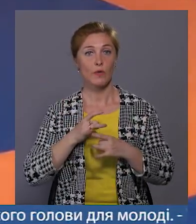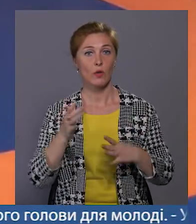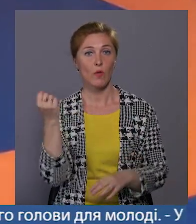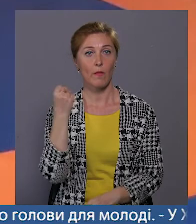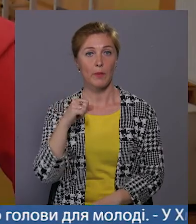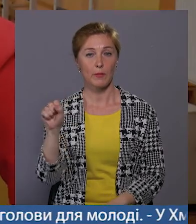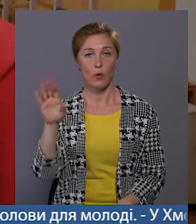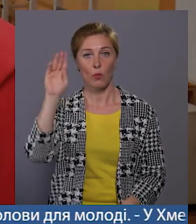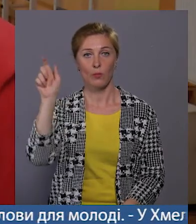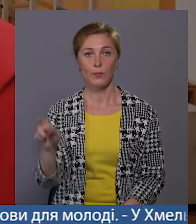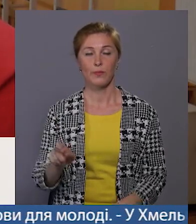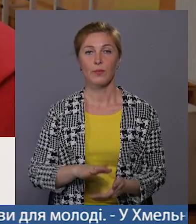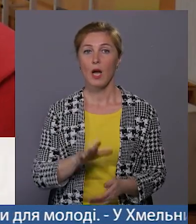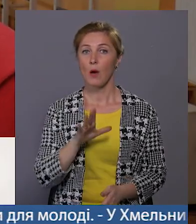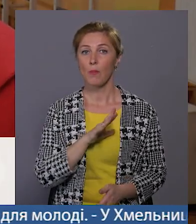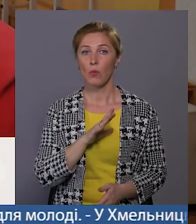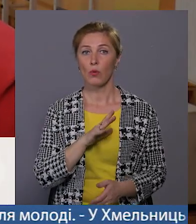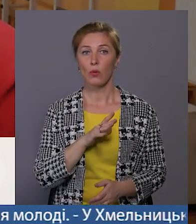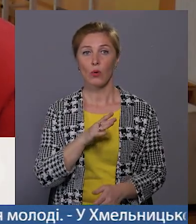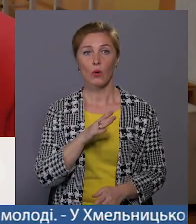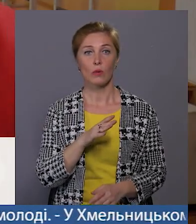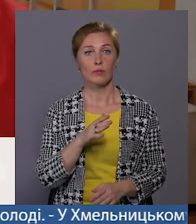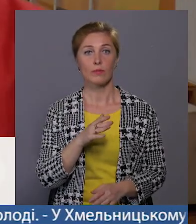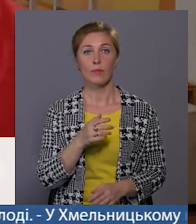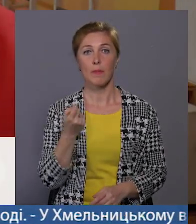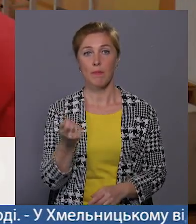перемогу Ельмір. Було не дуже багато підготовки.